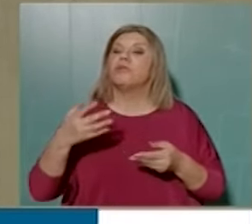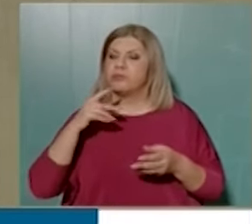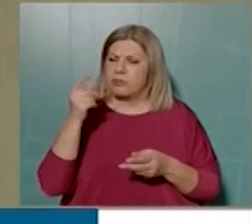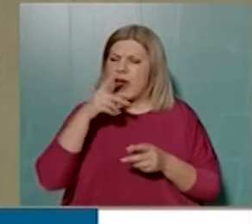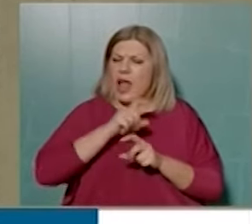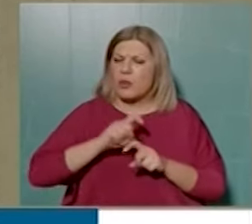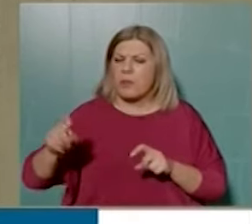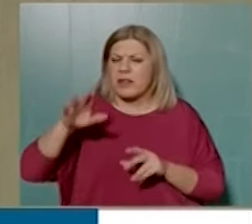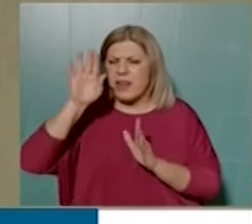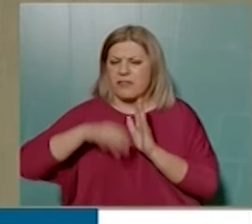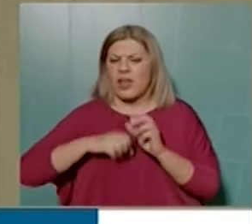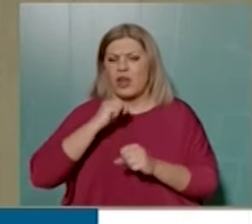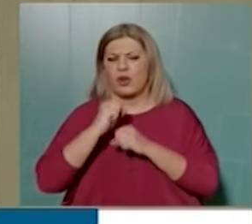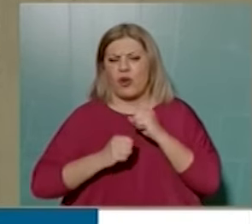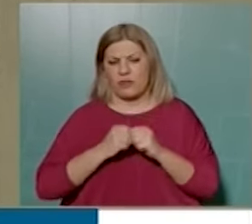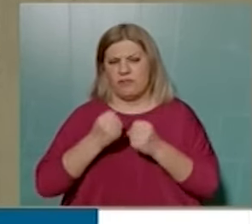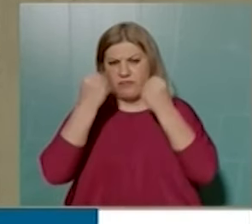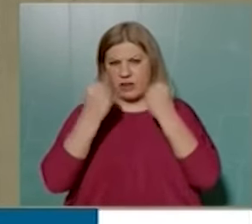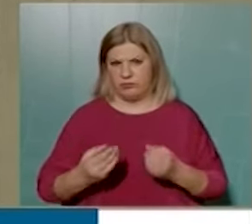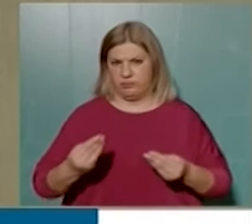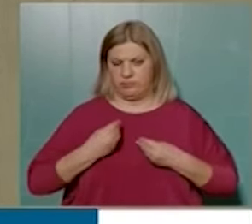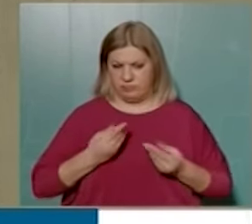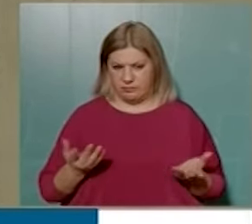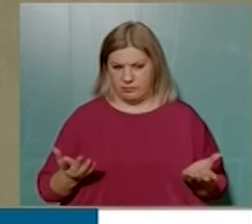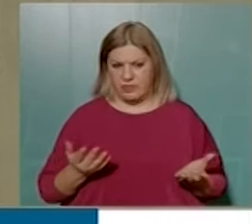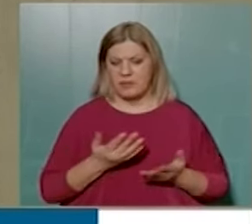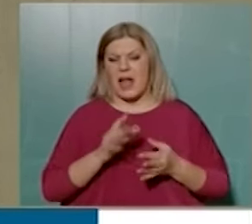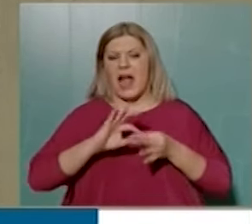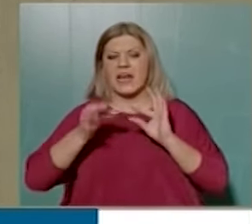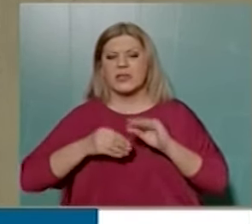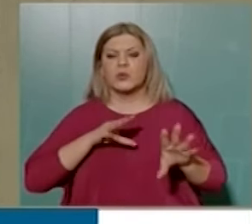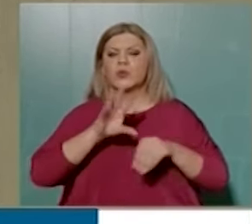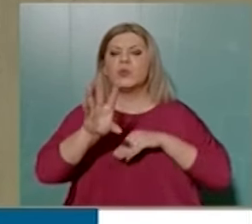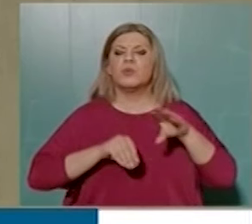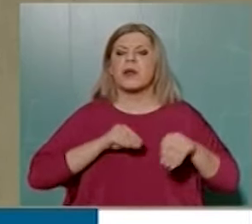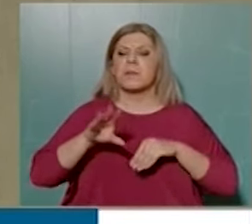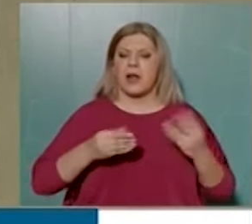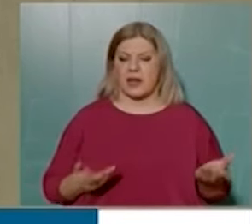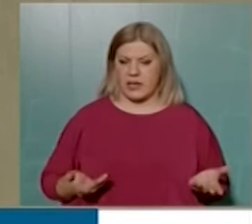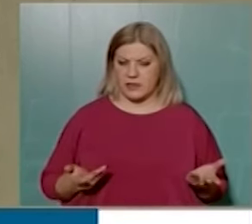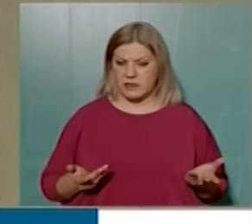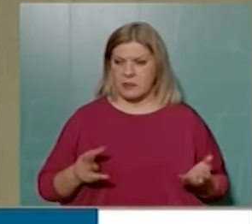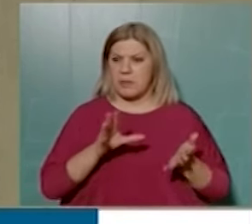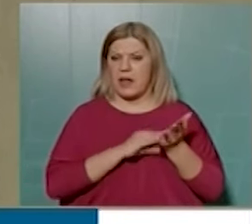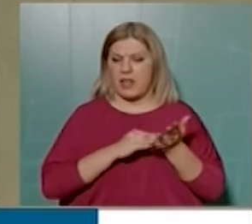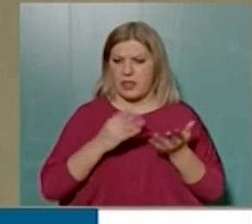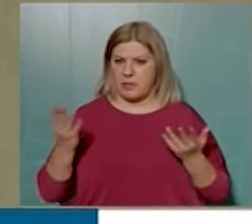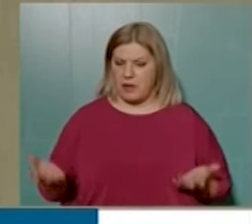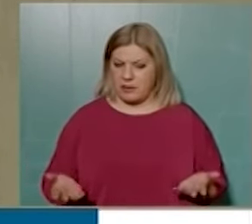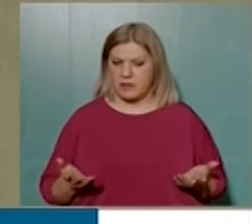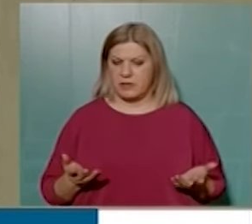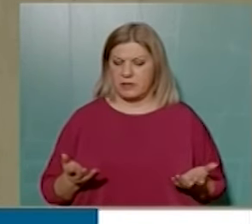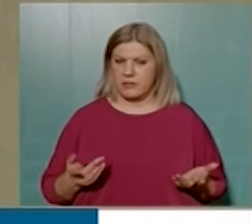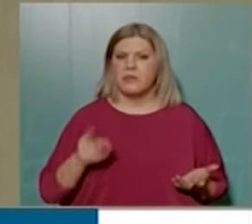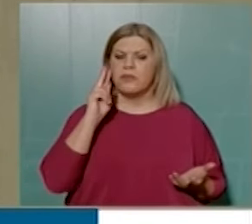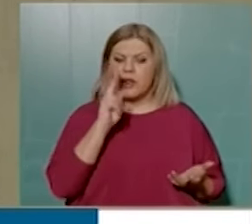εκατομμύρια τα τελευταία χρόνια σε βάρος μας των μεγάλων αλυσίδων σουπερμάρκετ όπως είπε ο πρόεδρος των εργαζομένων για παράδειγμα που